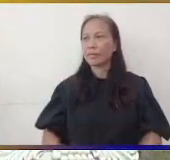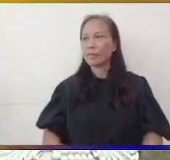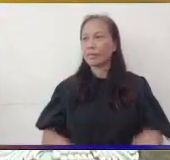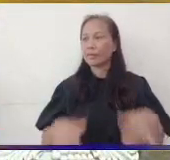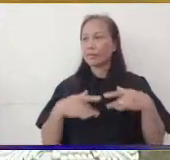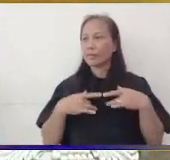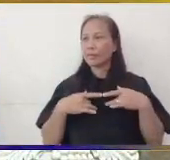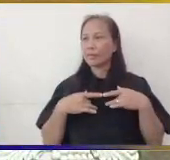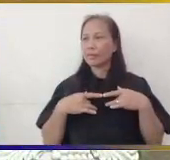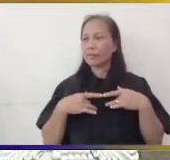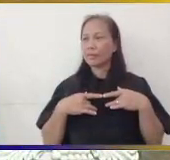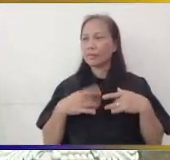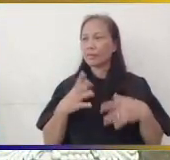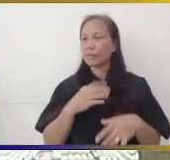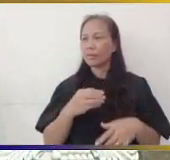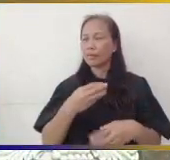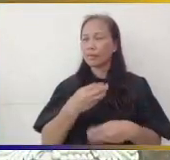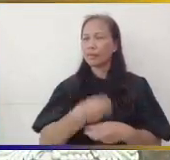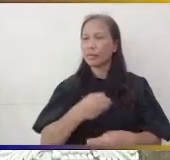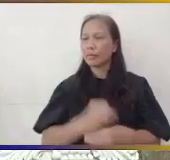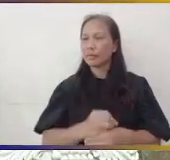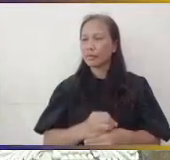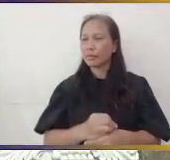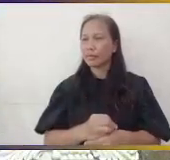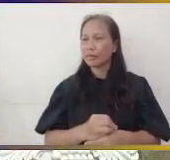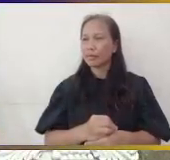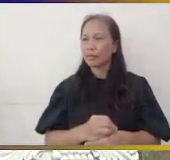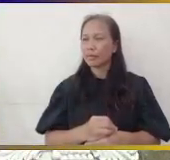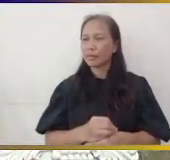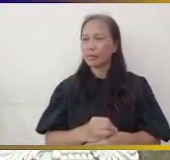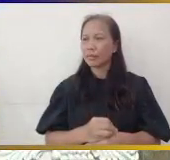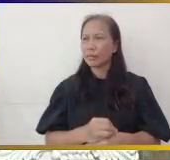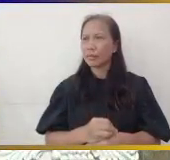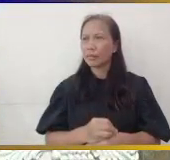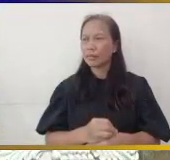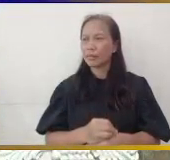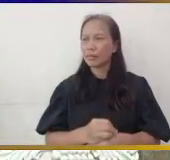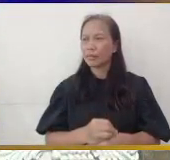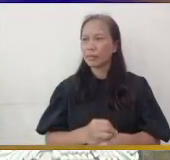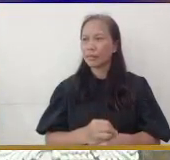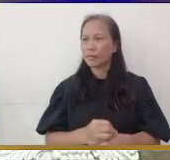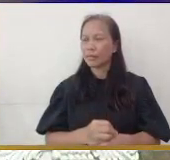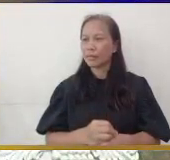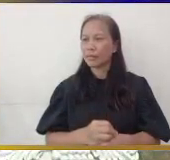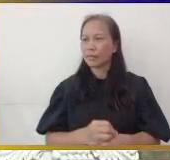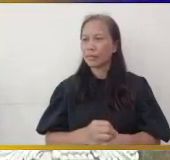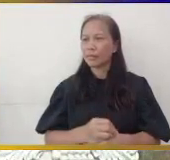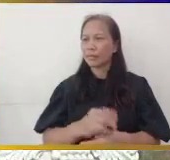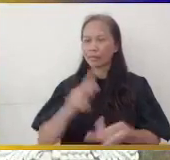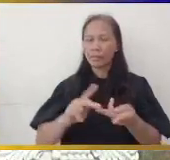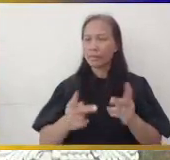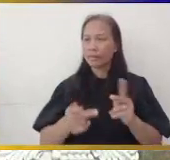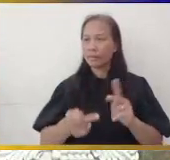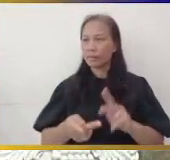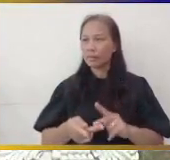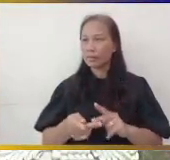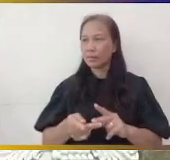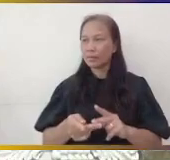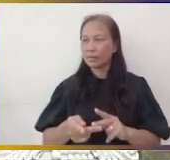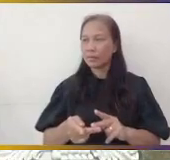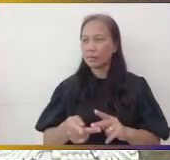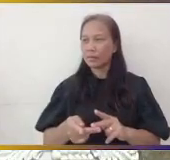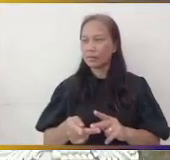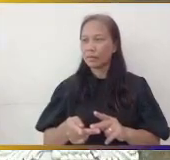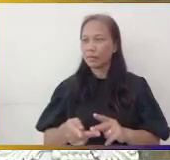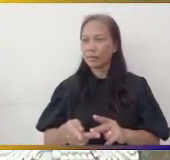kanyang iniesta at as pairs mga kapatid ito pong body body na ito body body system po na ito